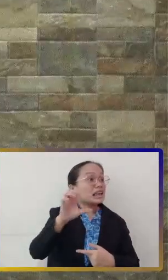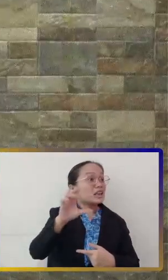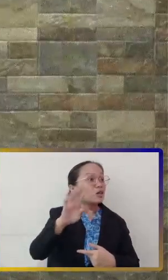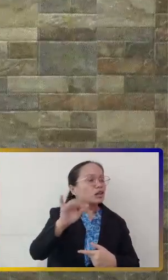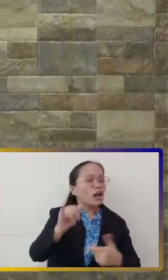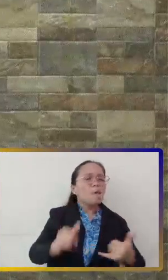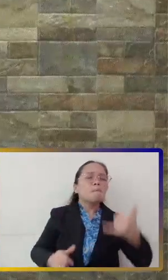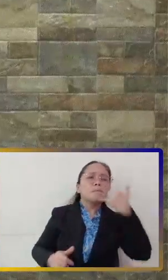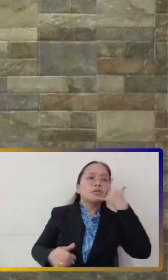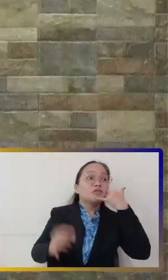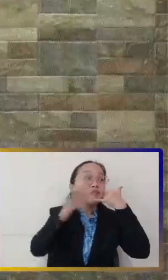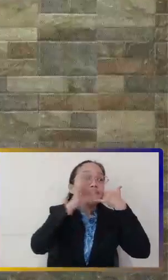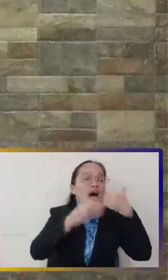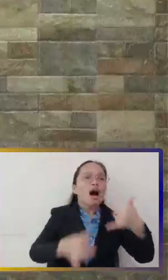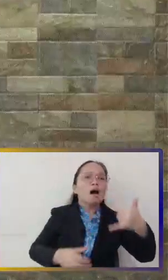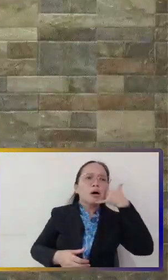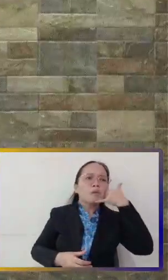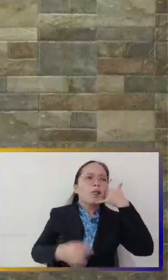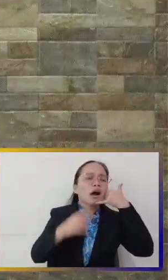Tawag.